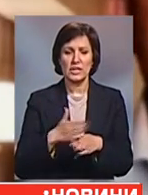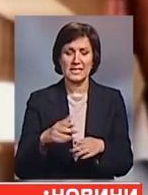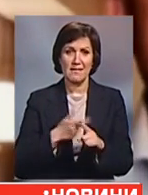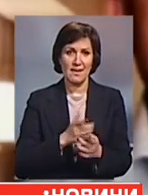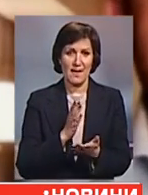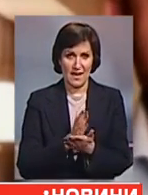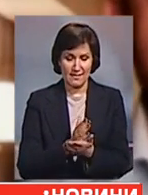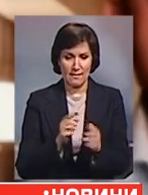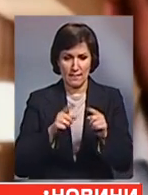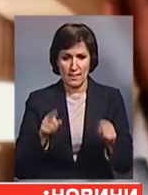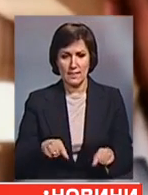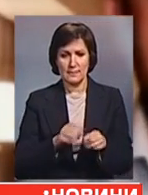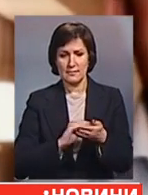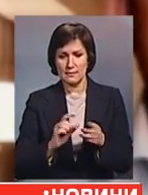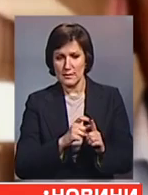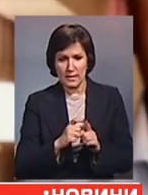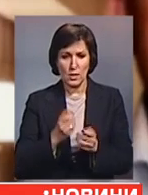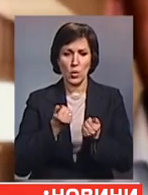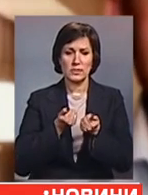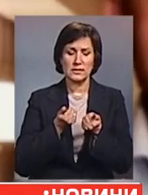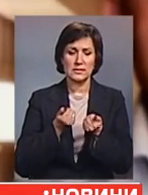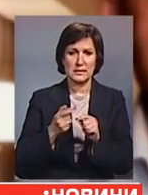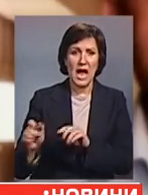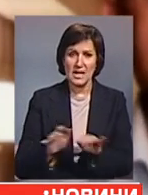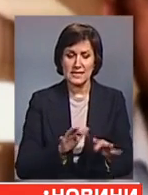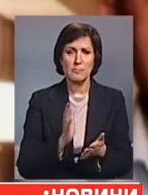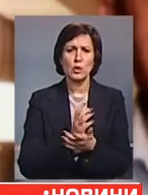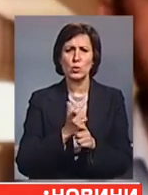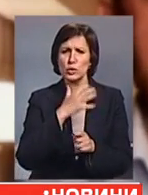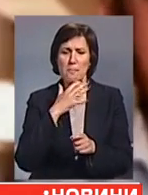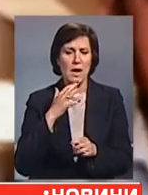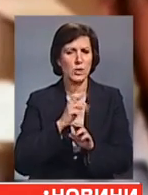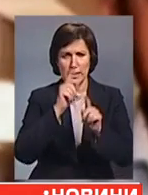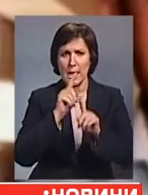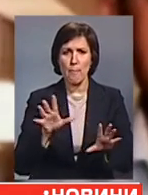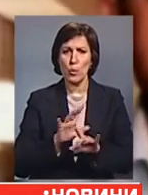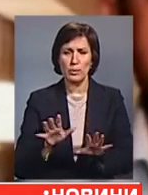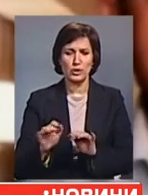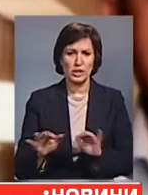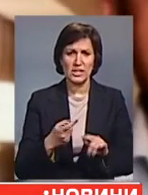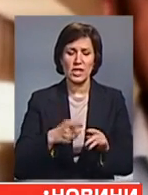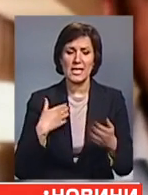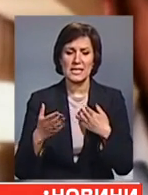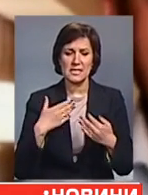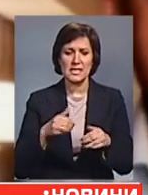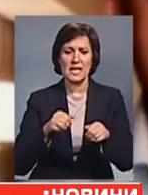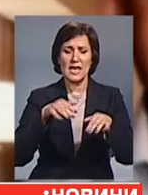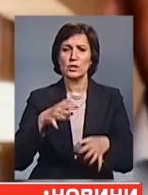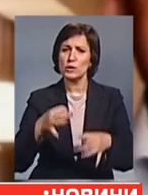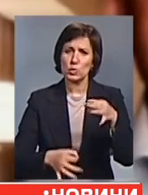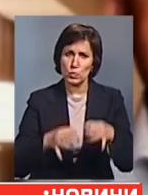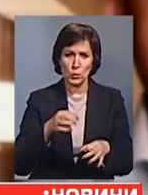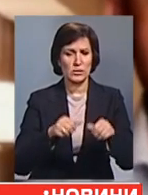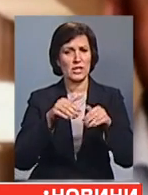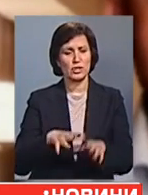якраз протестами або ось такими акціями, є дуже багато непублічних речей, які стосуються рішення судів, які